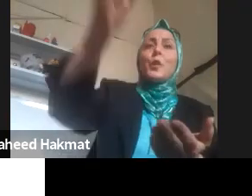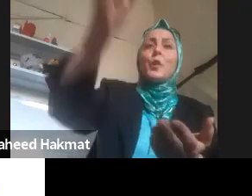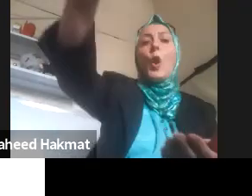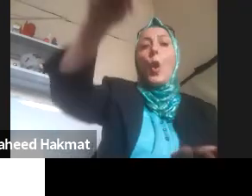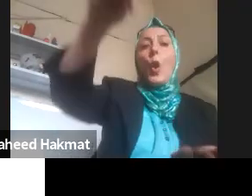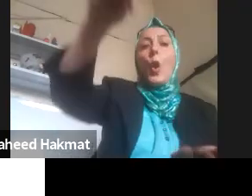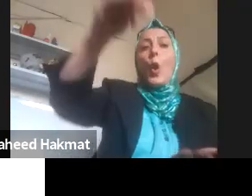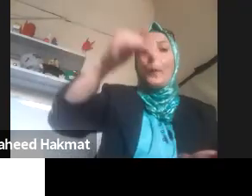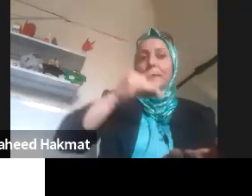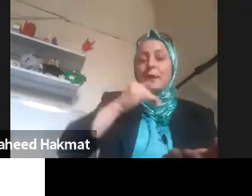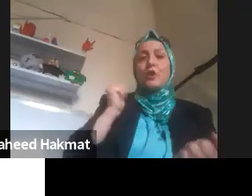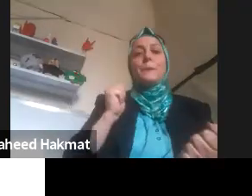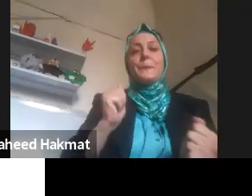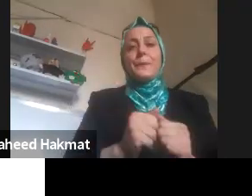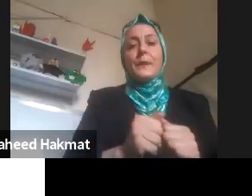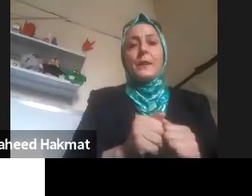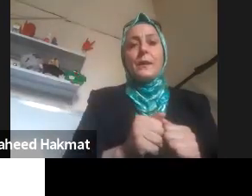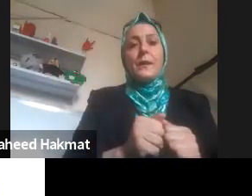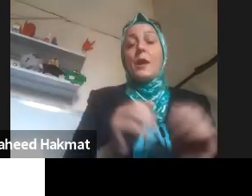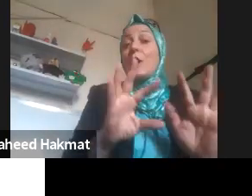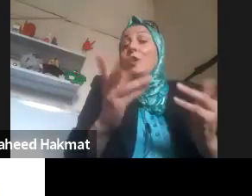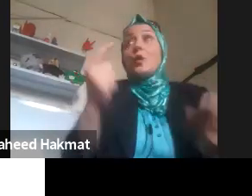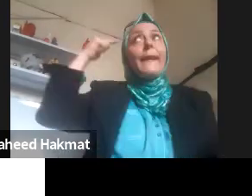لهم، شو ارائهم